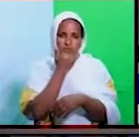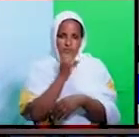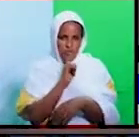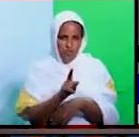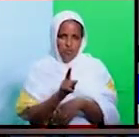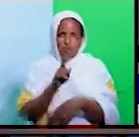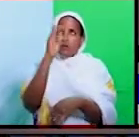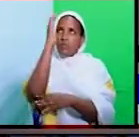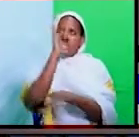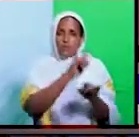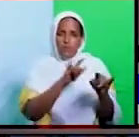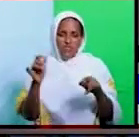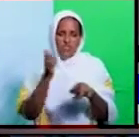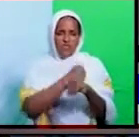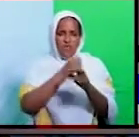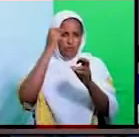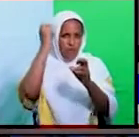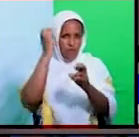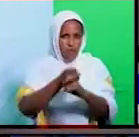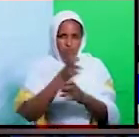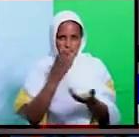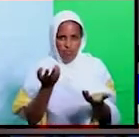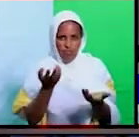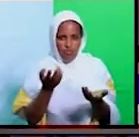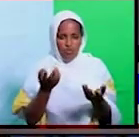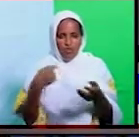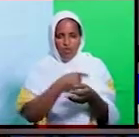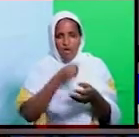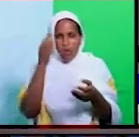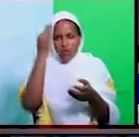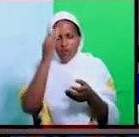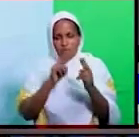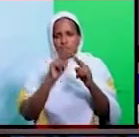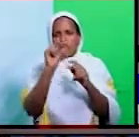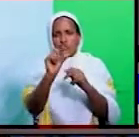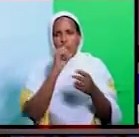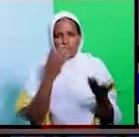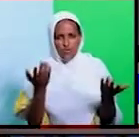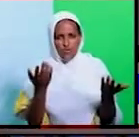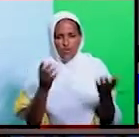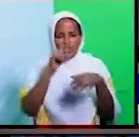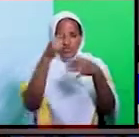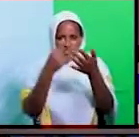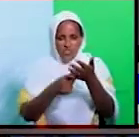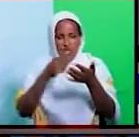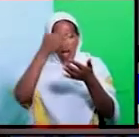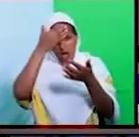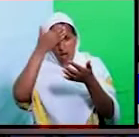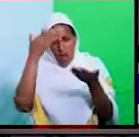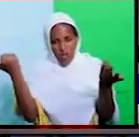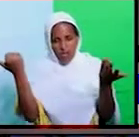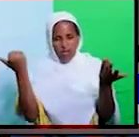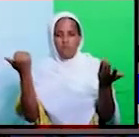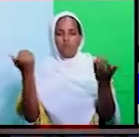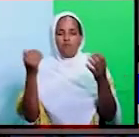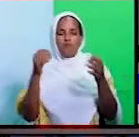መጽሐፍትን ለብዙ ዓመታት ተምሬያቸዋለሁ፣ ሆኖም ገና ያልተረዳኋቸው ብዙ ነገሮች አሉ፣ እባክህ አብራራልኝ አለ። መምህሩ ደግሞ ተማሪውን